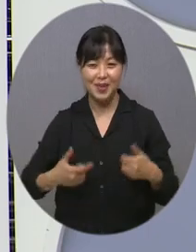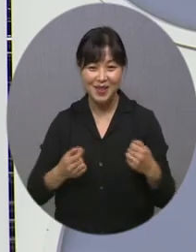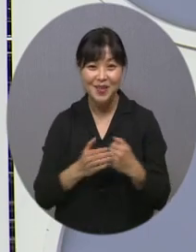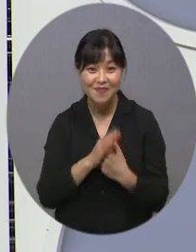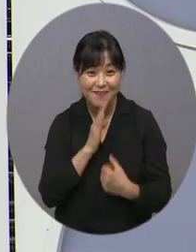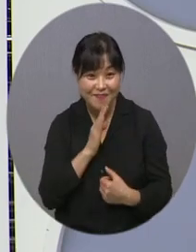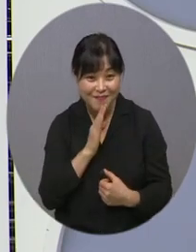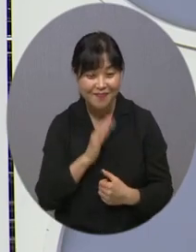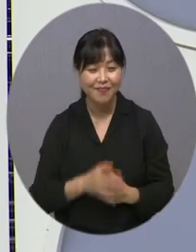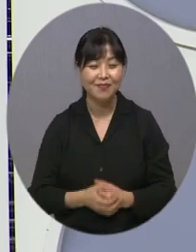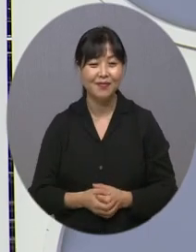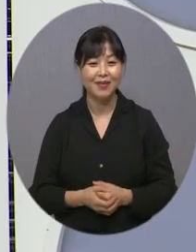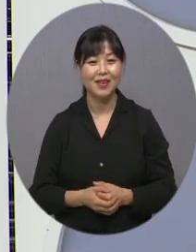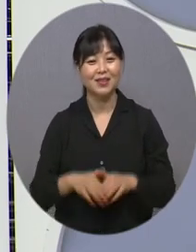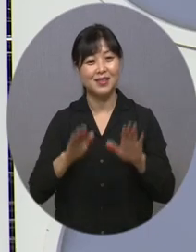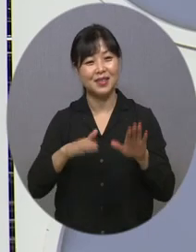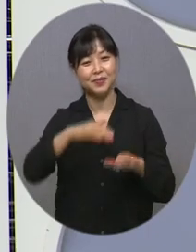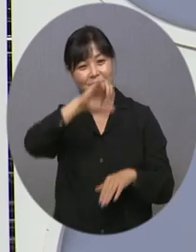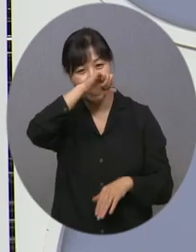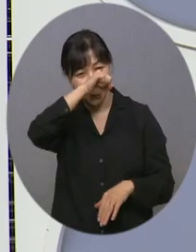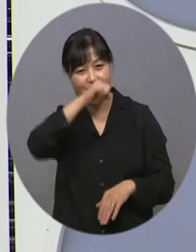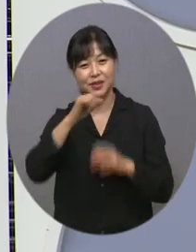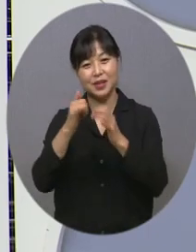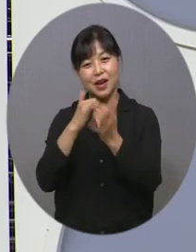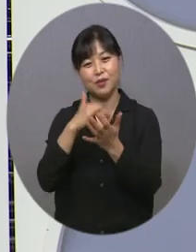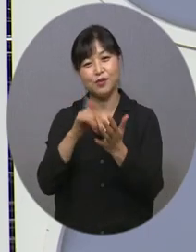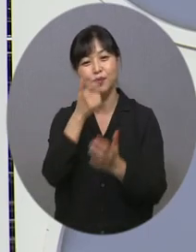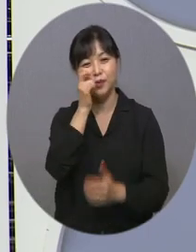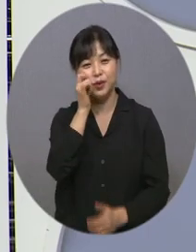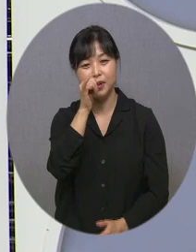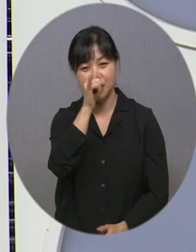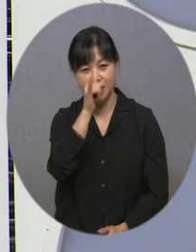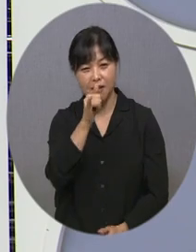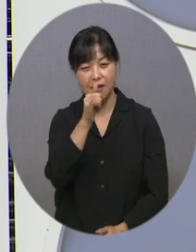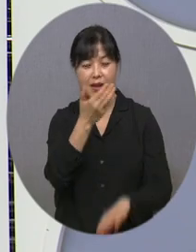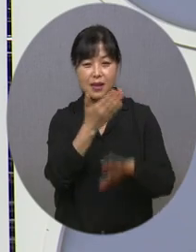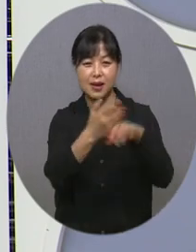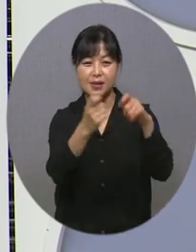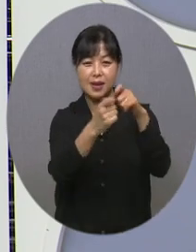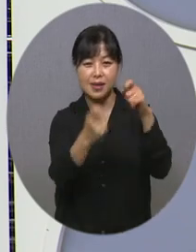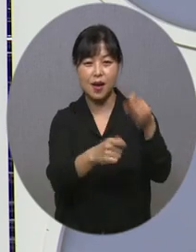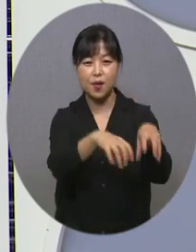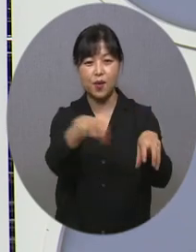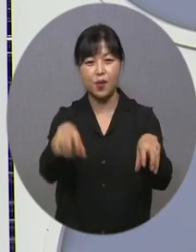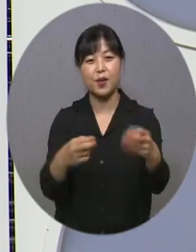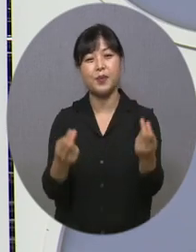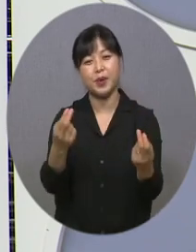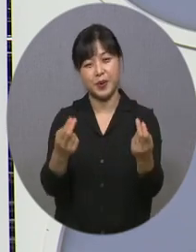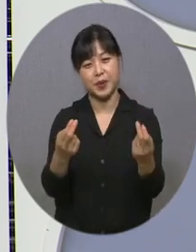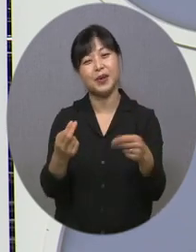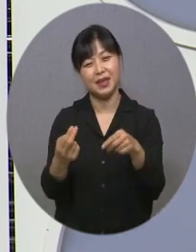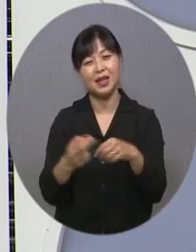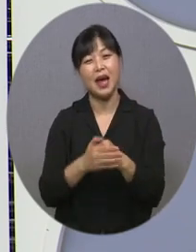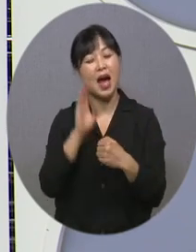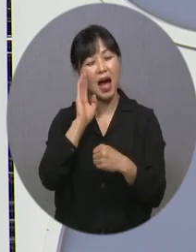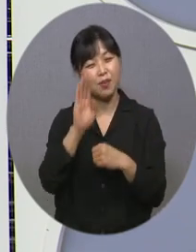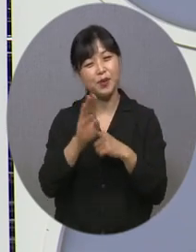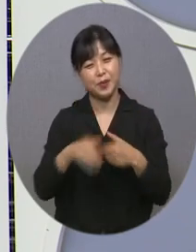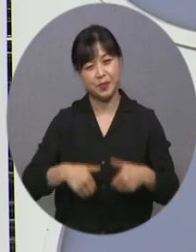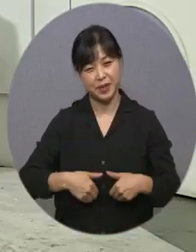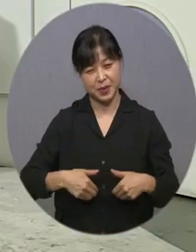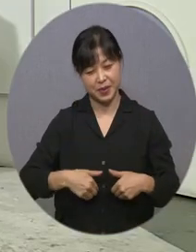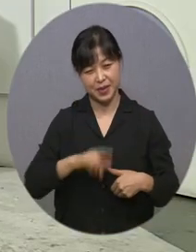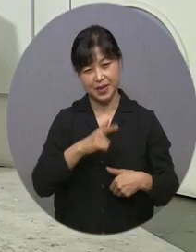예, 아직 뭐 예산이나 인원이나 이런 게 많이 부족하죠. 다른 그 산하기관에 비해서는. 그래서 앞으로 갈 길이 먼 것